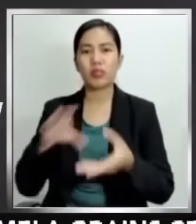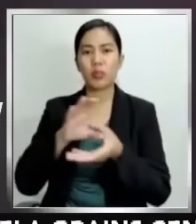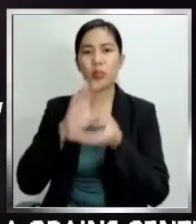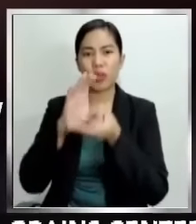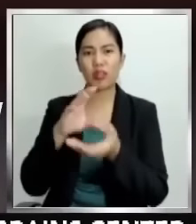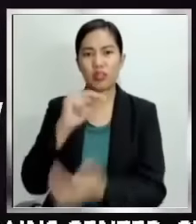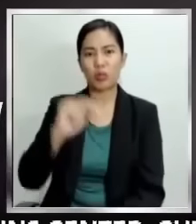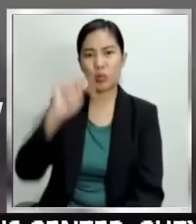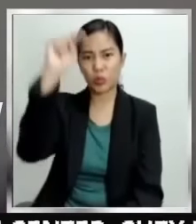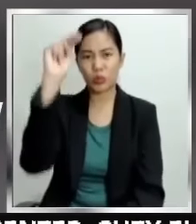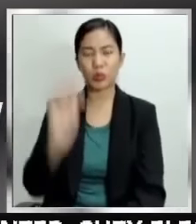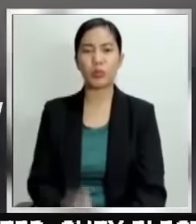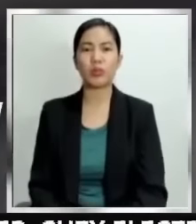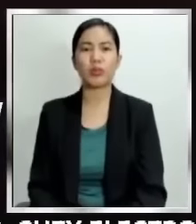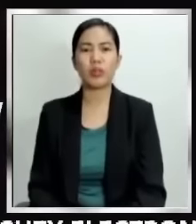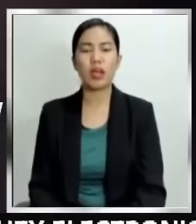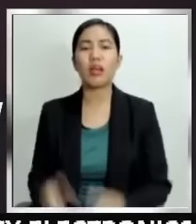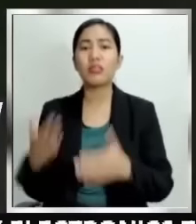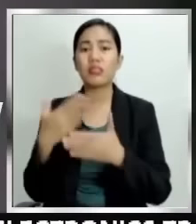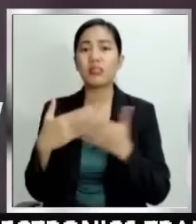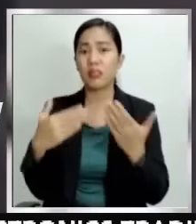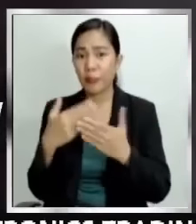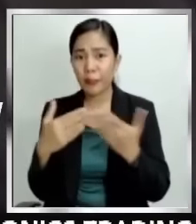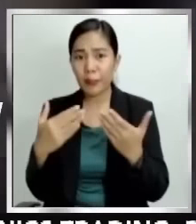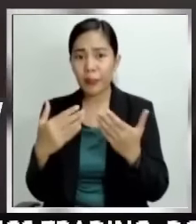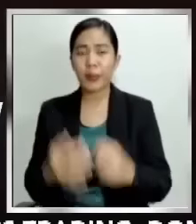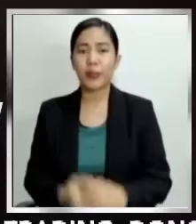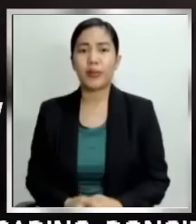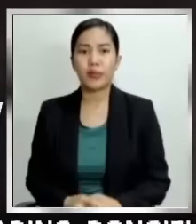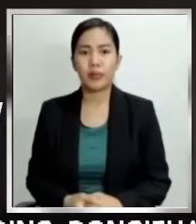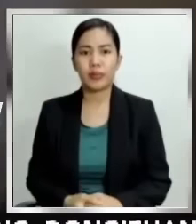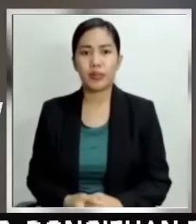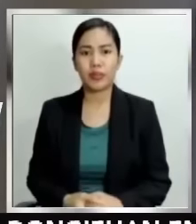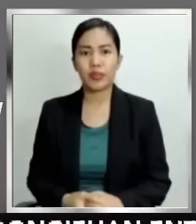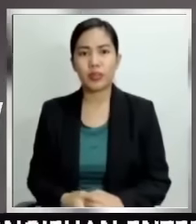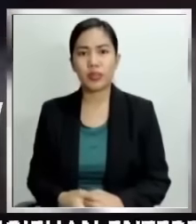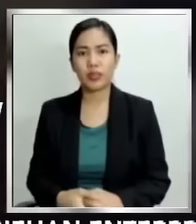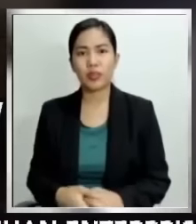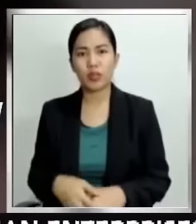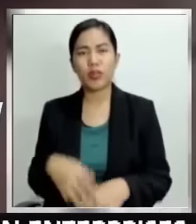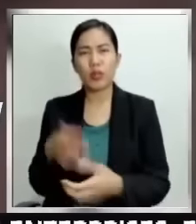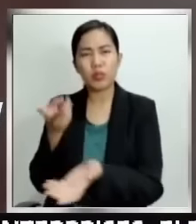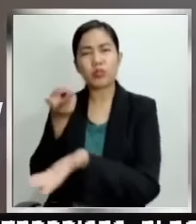Ang ilan halos mawalan na ng ulirat sa tabing kalsada.